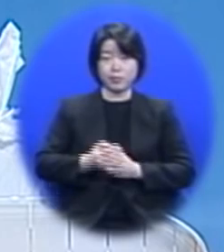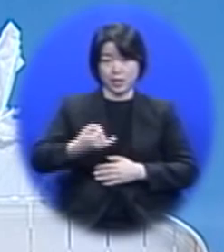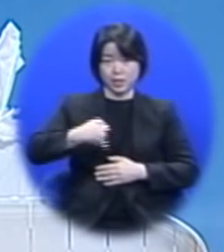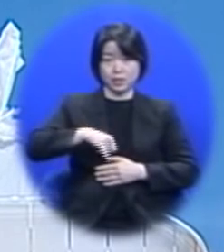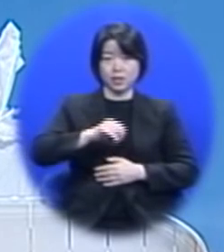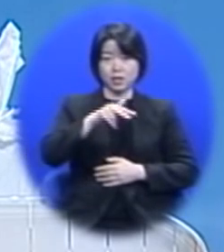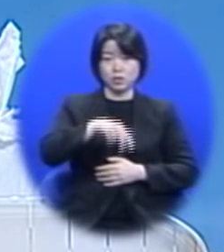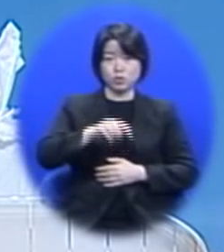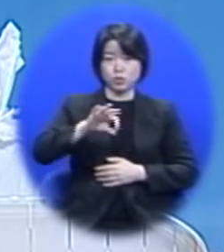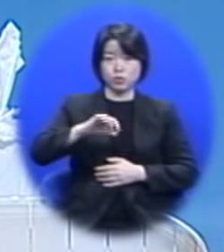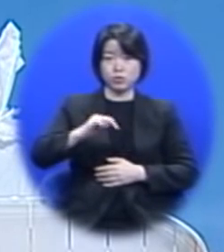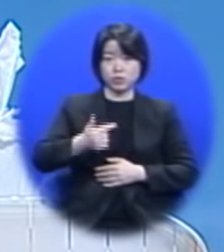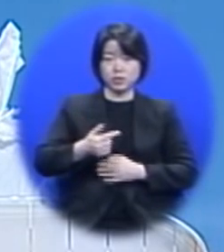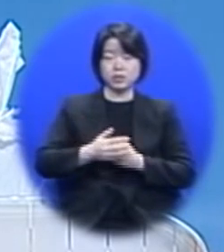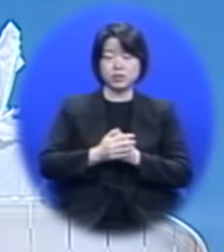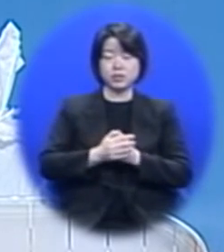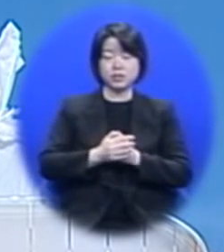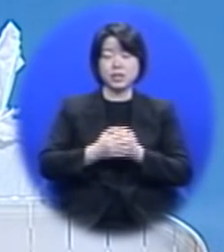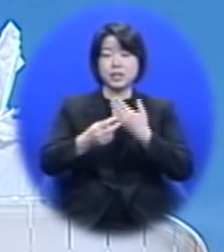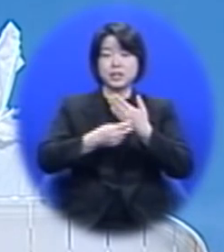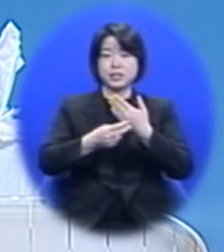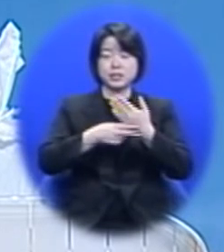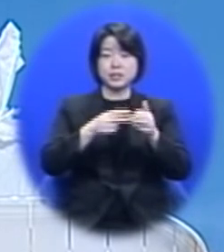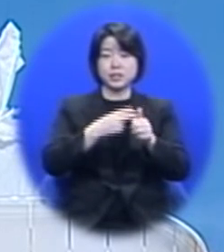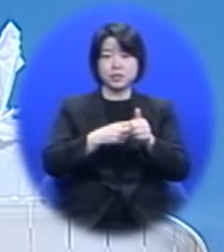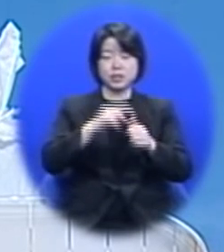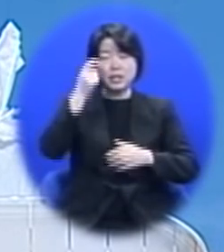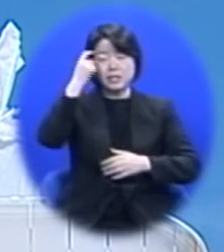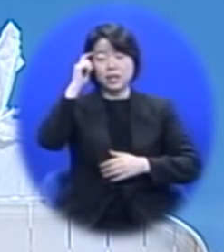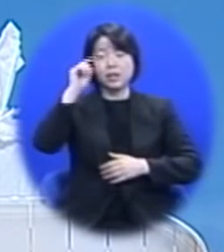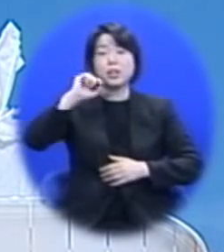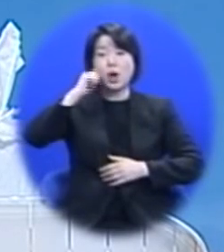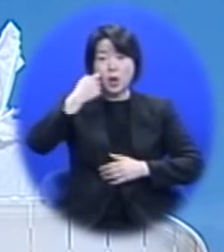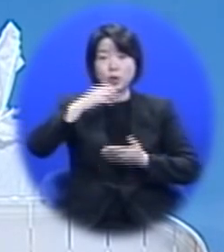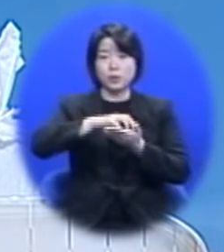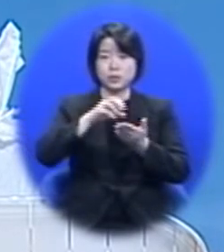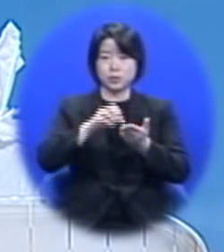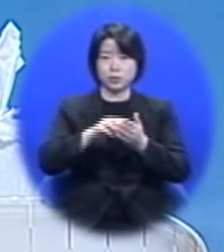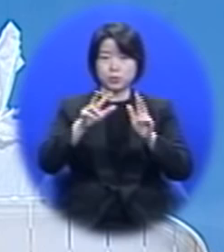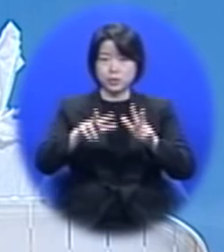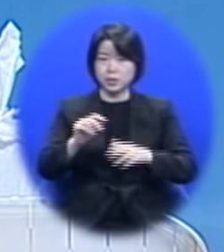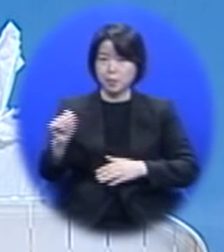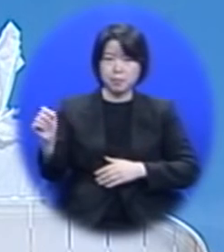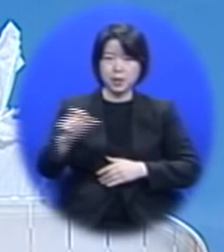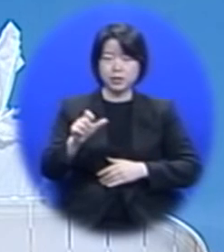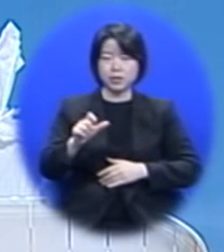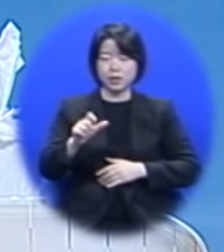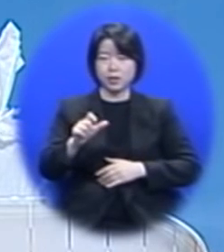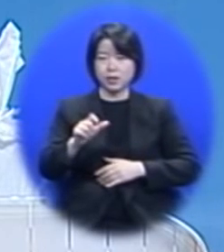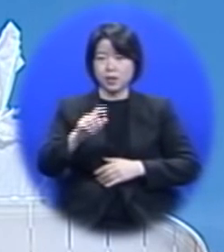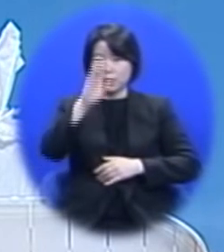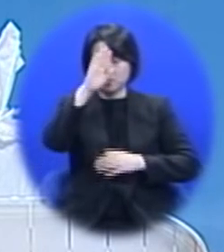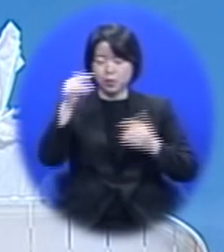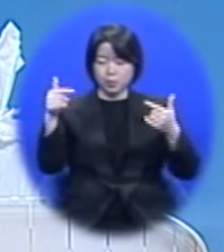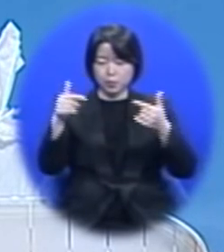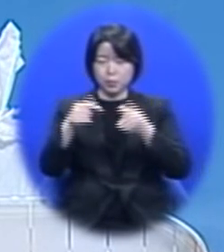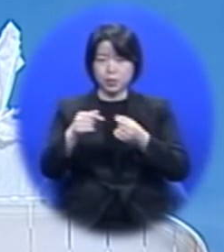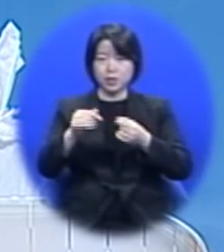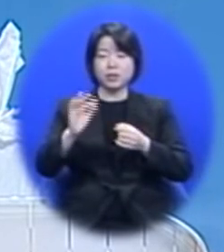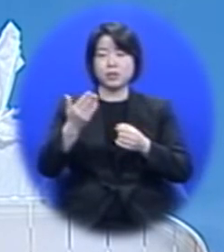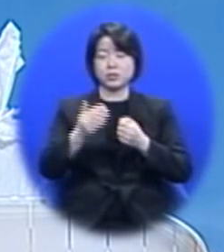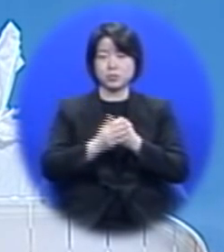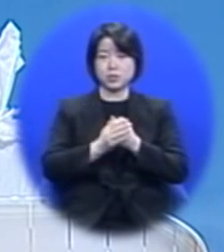주은이는 의사들이 상상 불가능할 정도로 빠르게 호전이 되고 있습니다. 뇌수술한